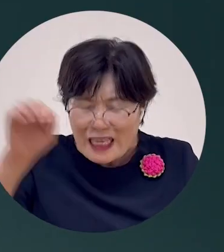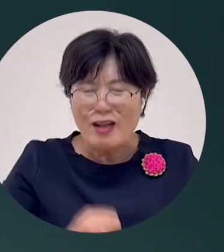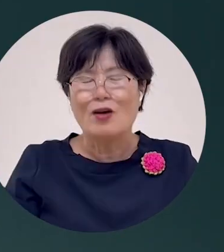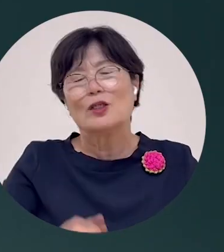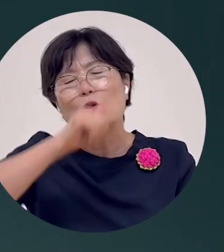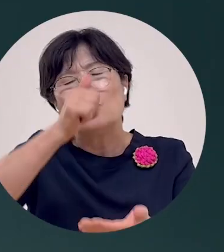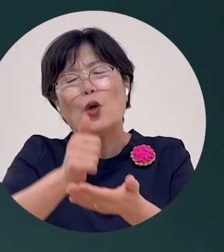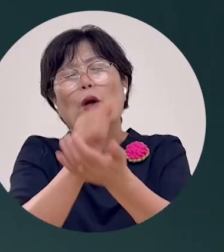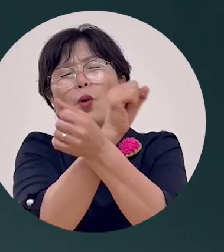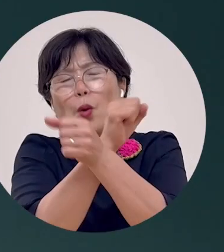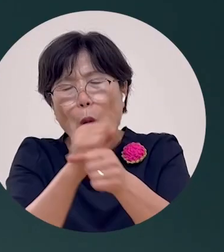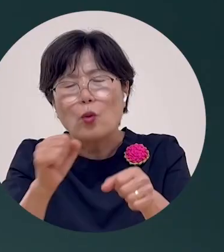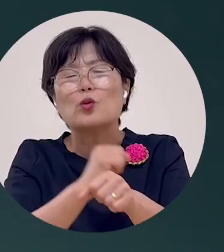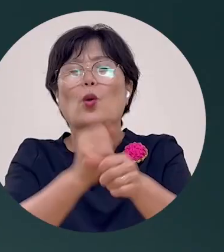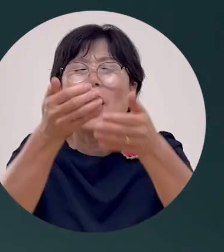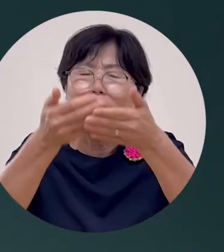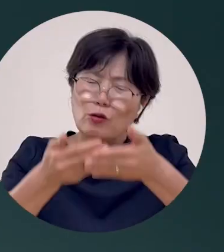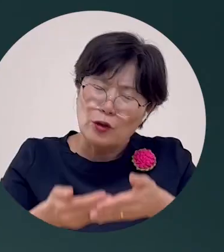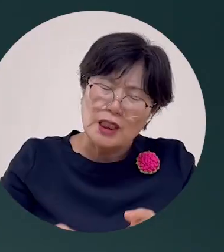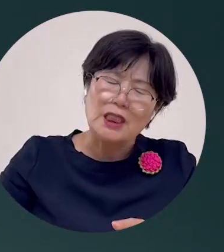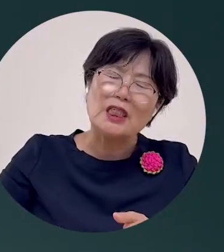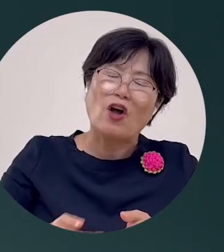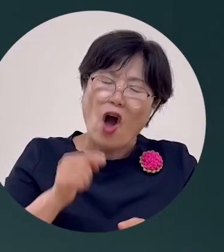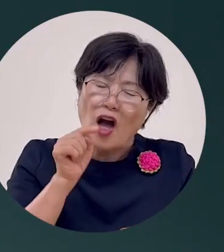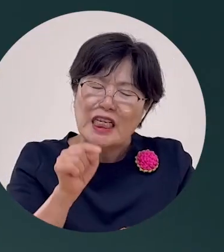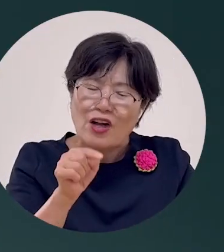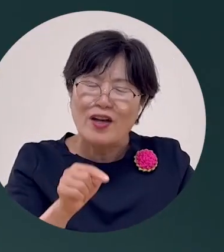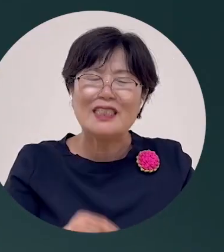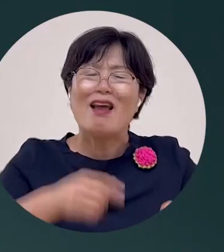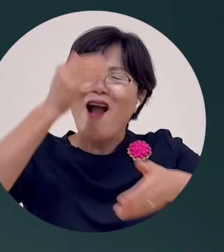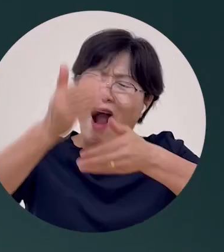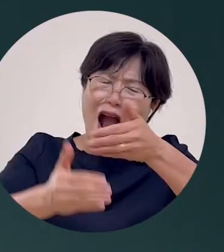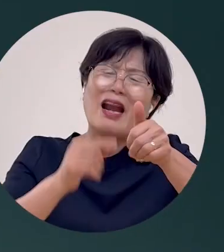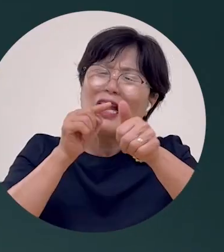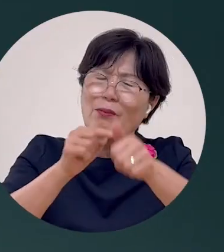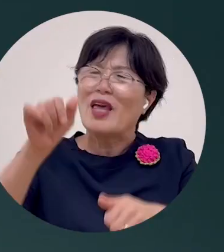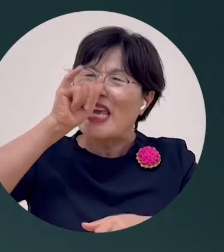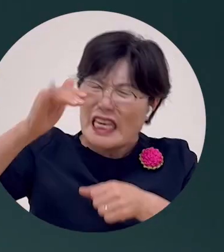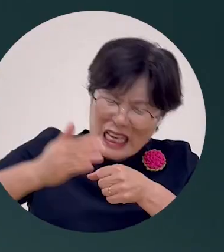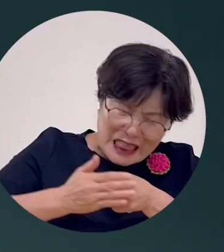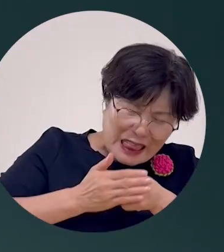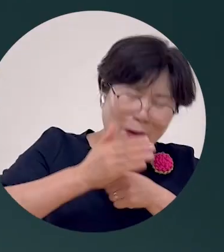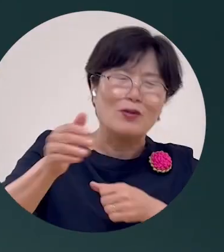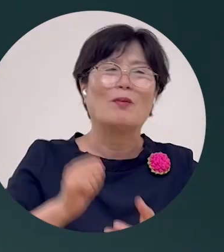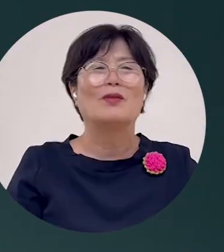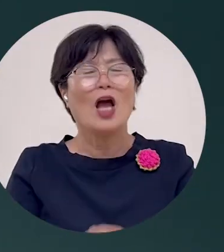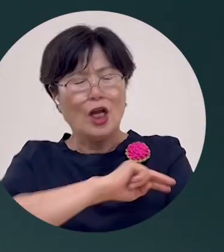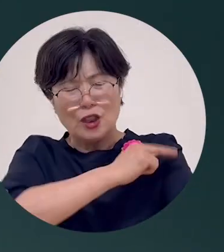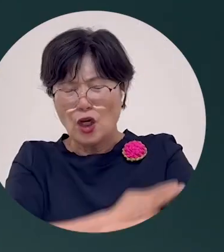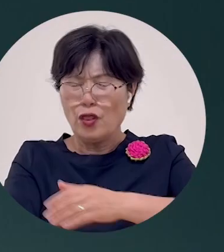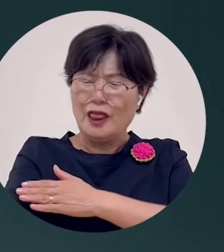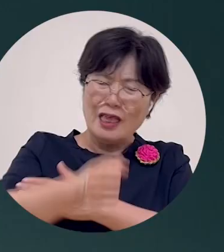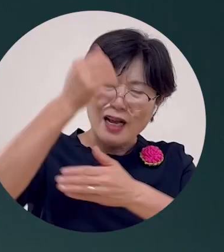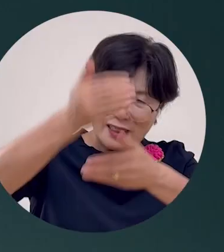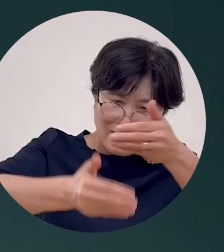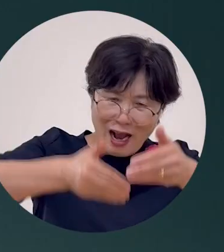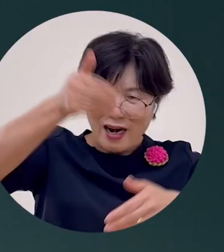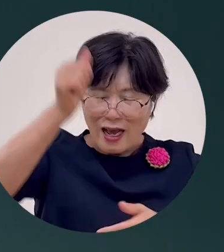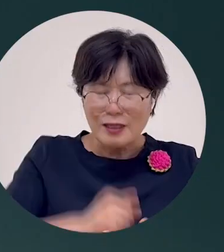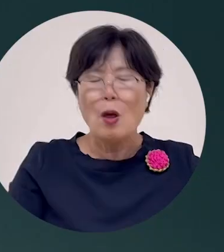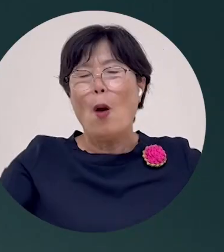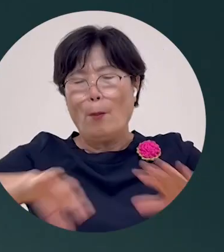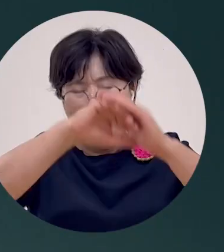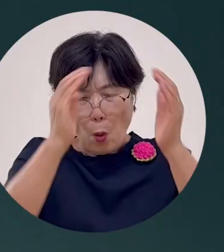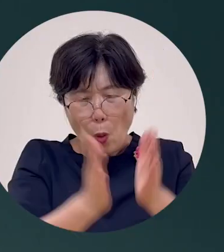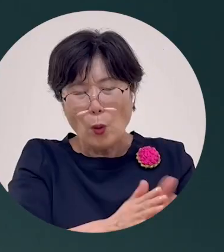것이 하나님께 있기 때문입니다. 자, 우리 전지하고 전능하신 하나님은 모든